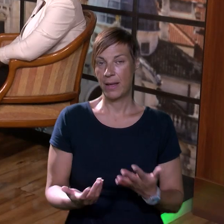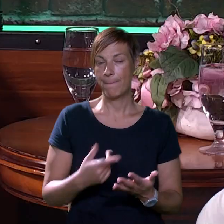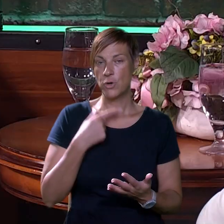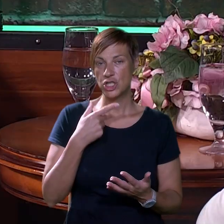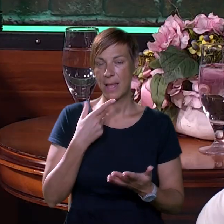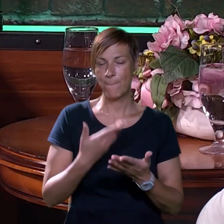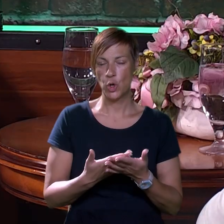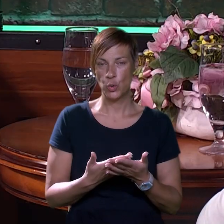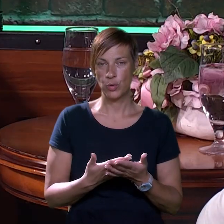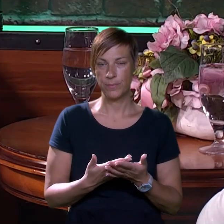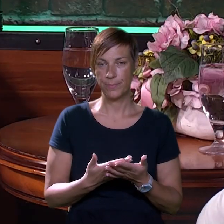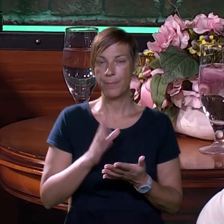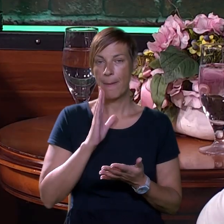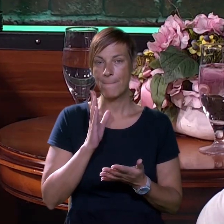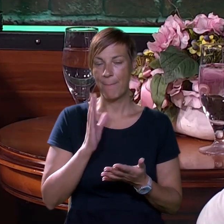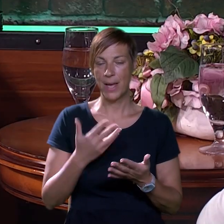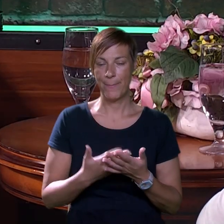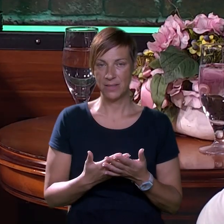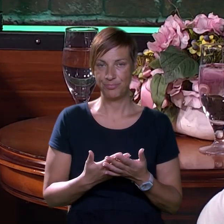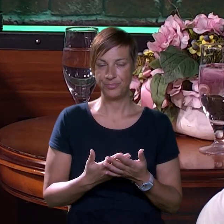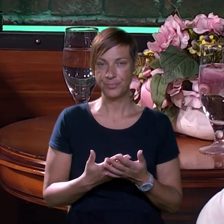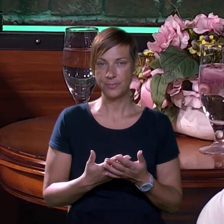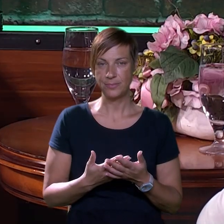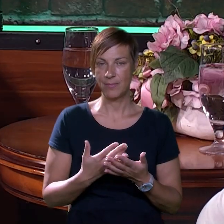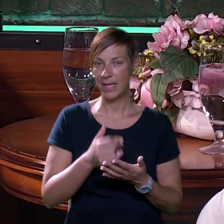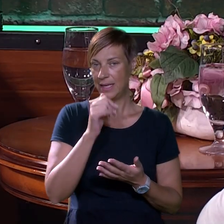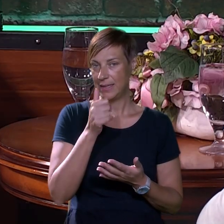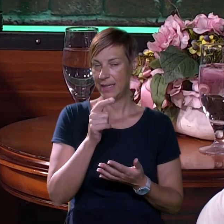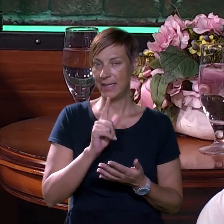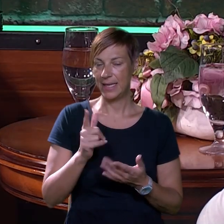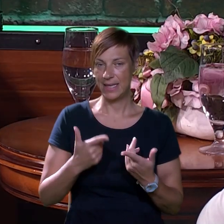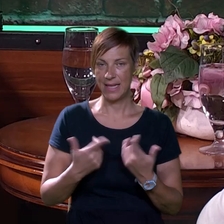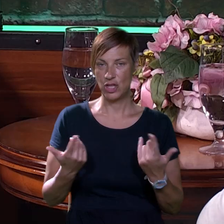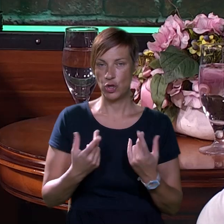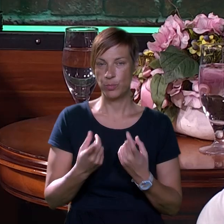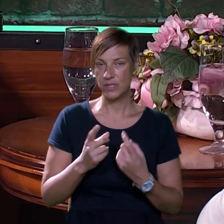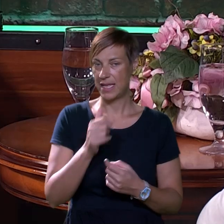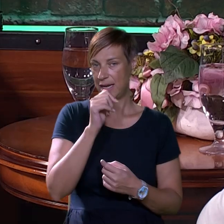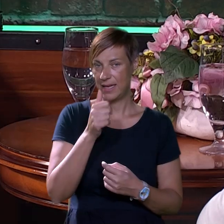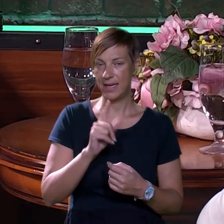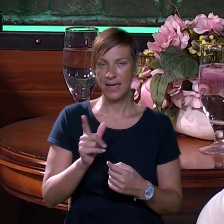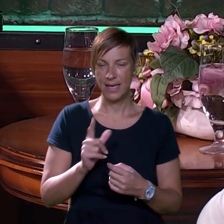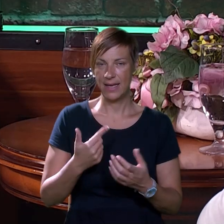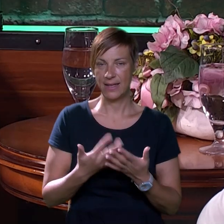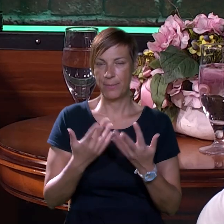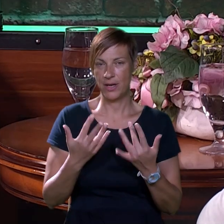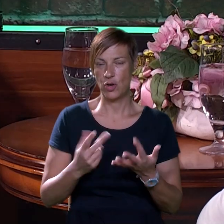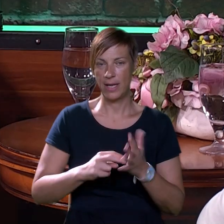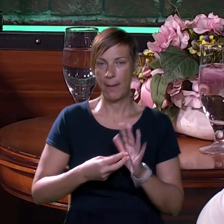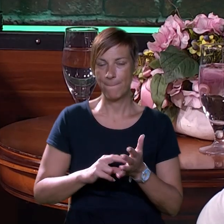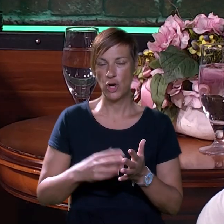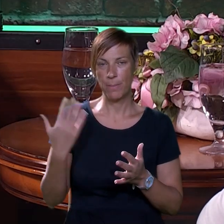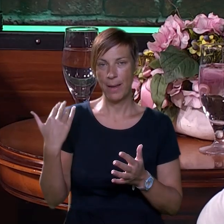možda poruku, evo, mamama. Da nikada ne dopuste, ali zaista nikada, bez obzira